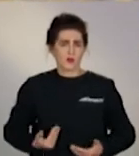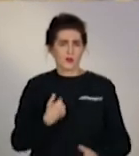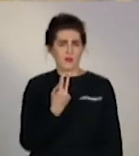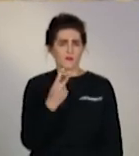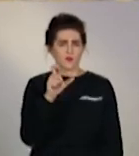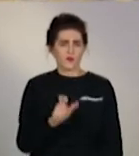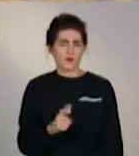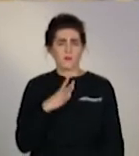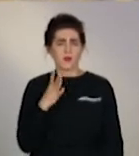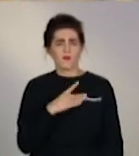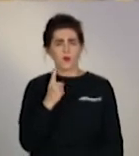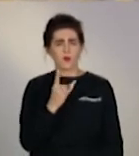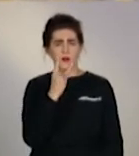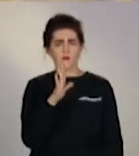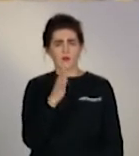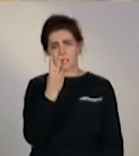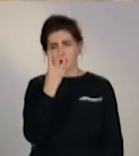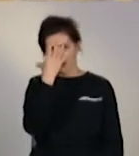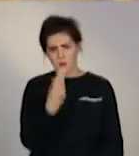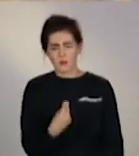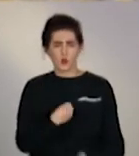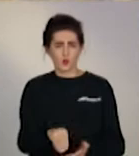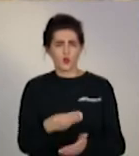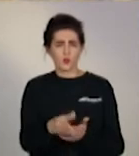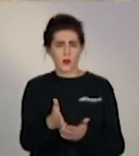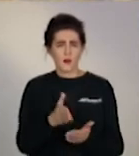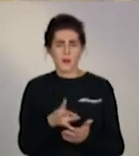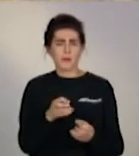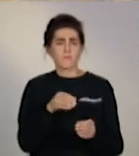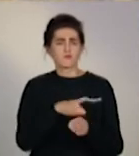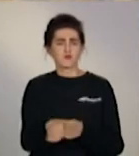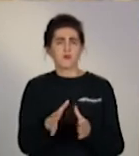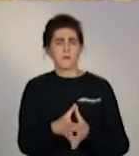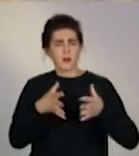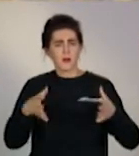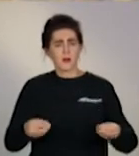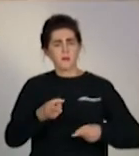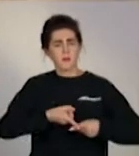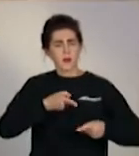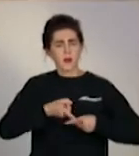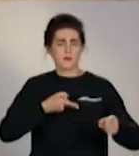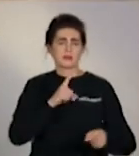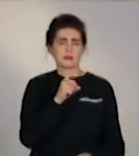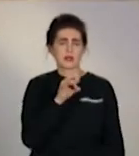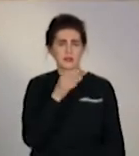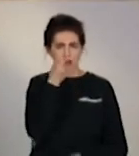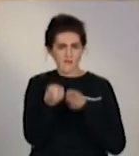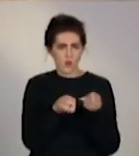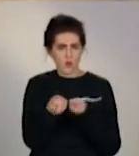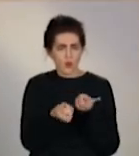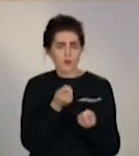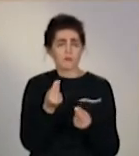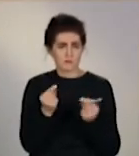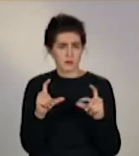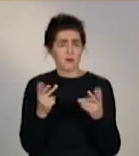где-то один раз в три дня стараемся покупать не полный батон, там, а половинки. Я люблю зерновой хлеб. Там. Подорожал,